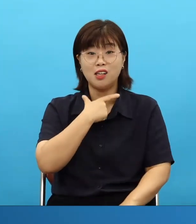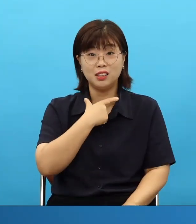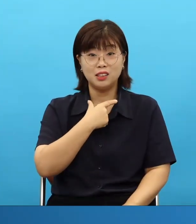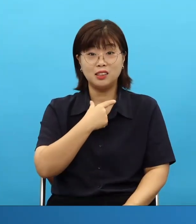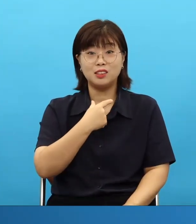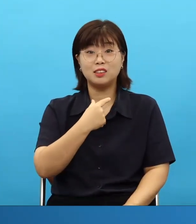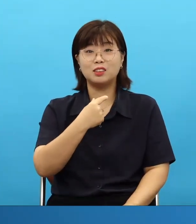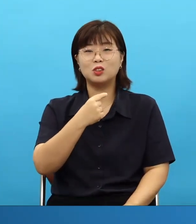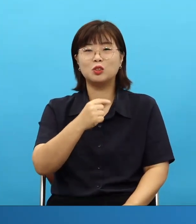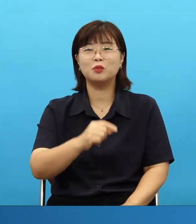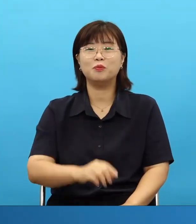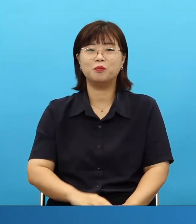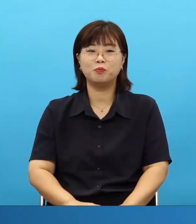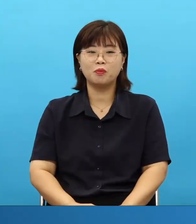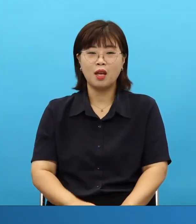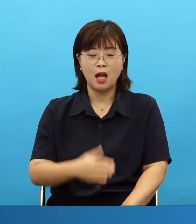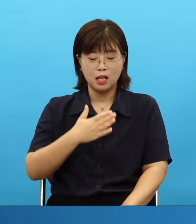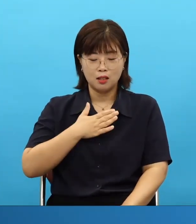하셨사.